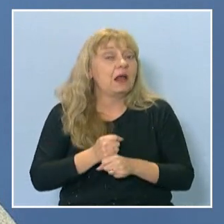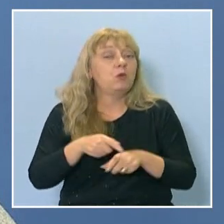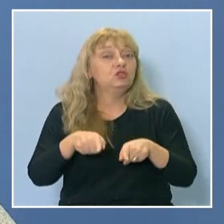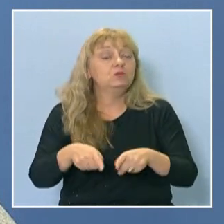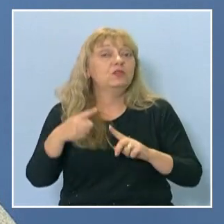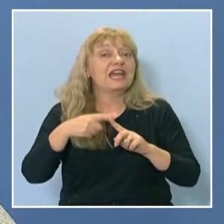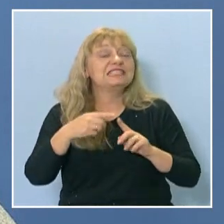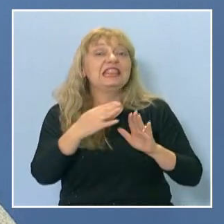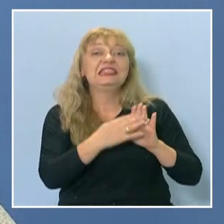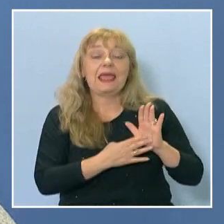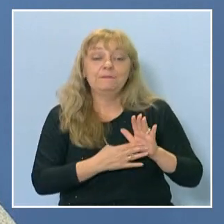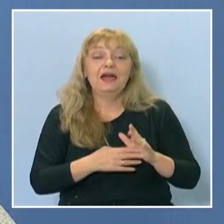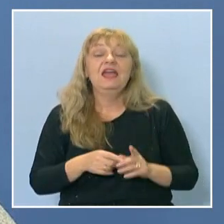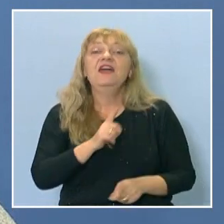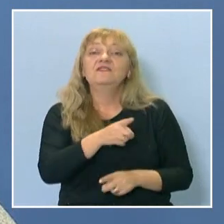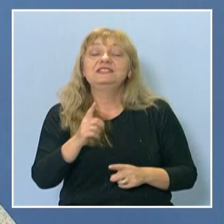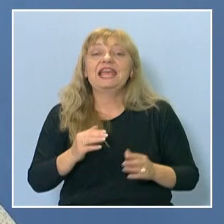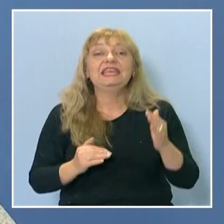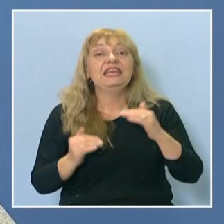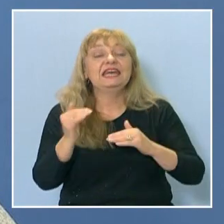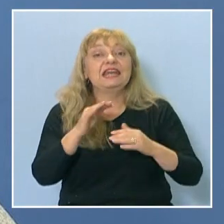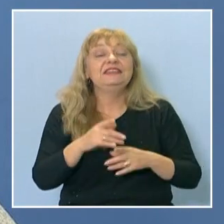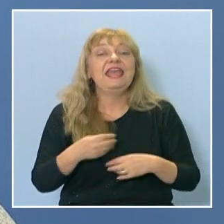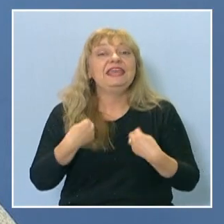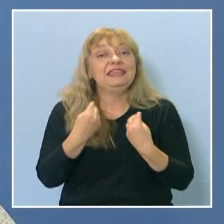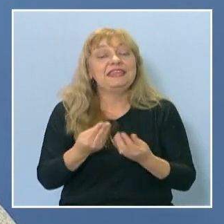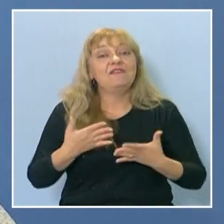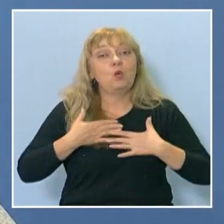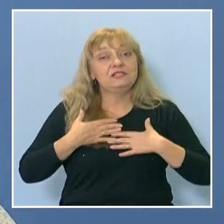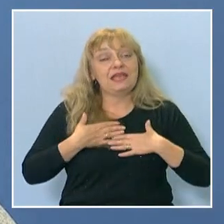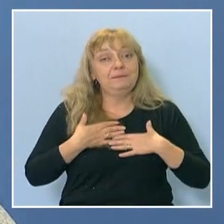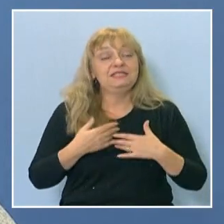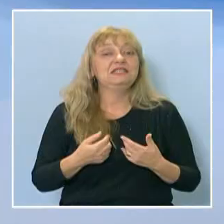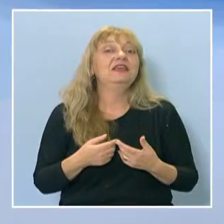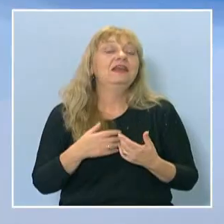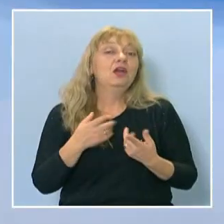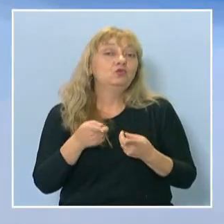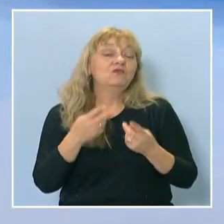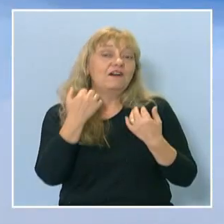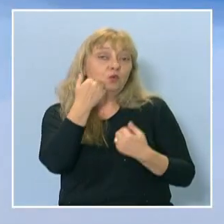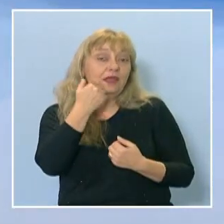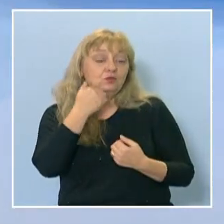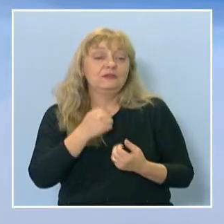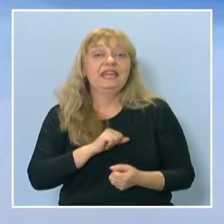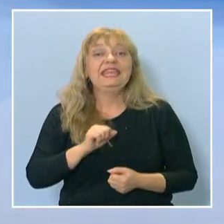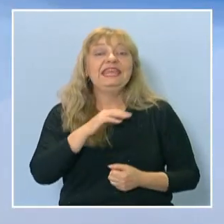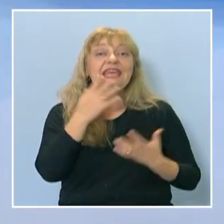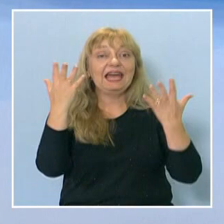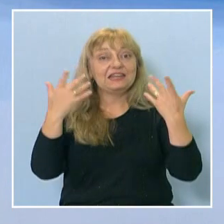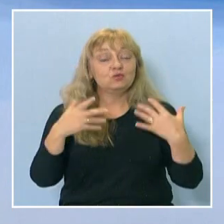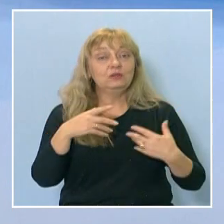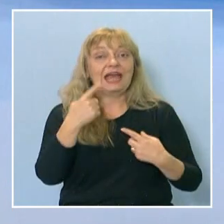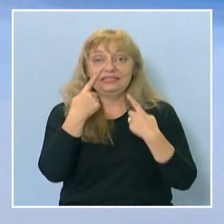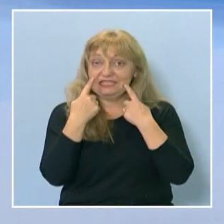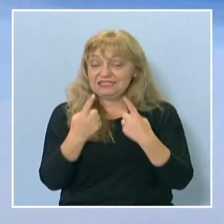гради и дава от себе си това, което е добър. И резултатите са на лице. Благодаря ви за това участие. Успех